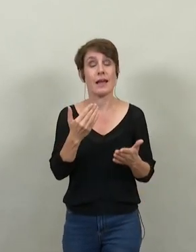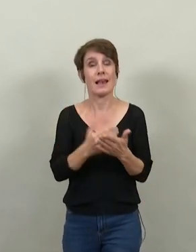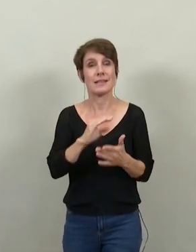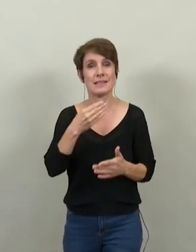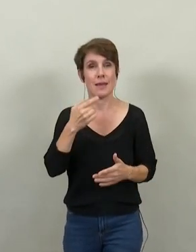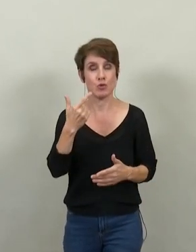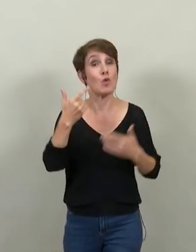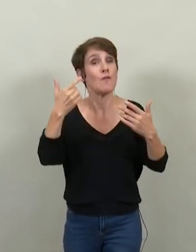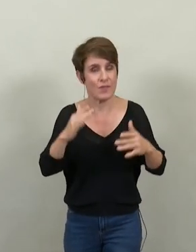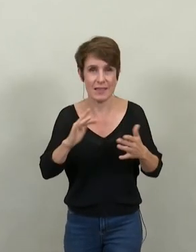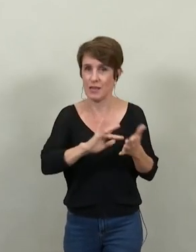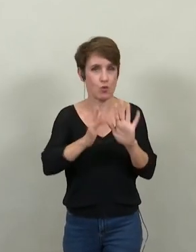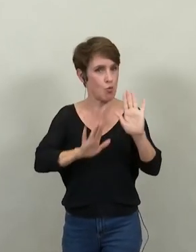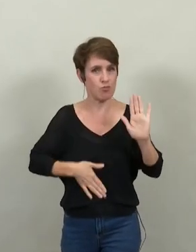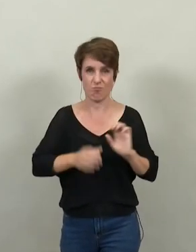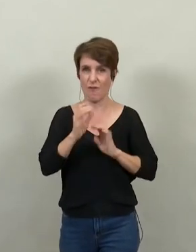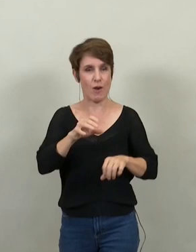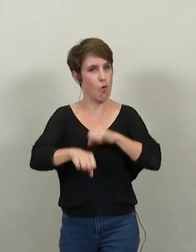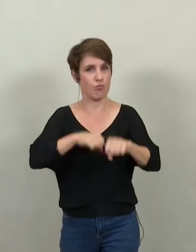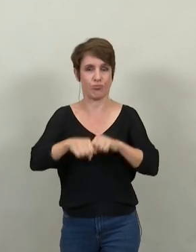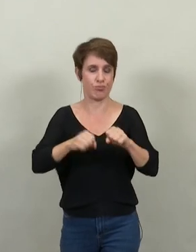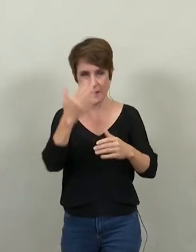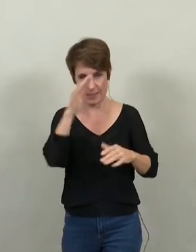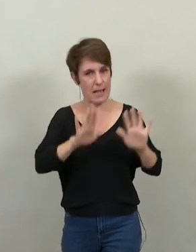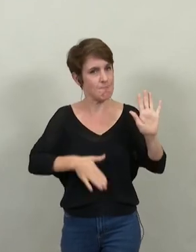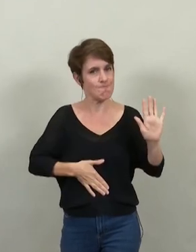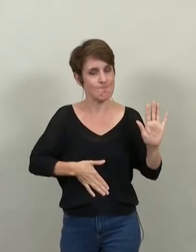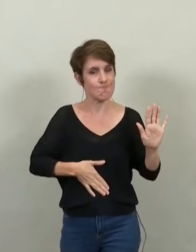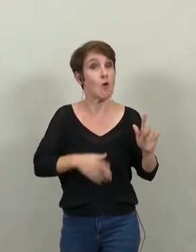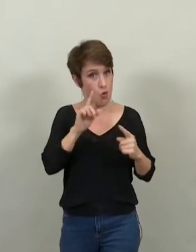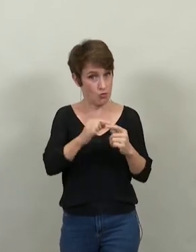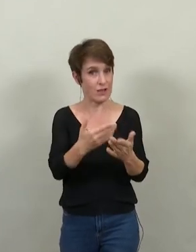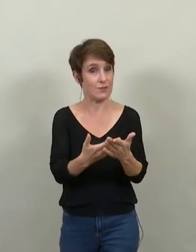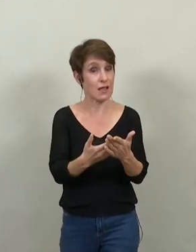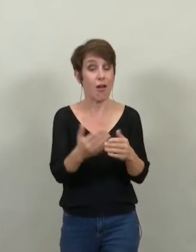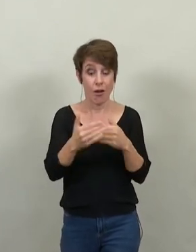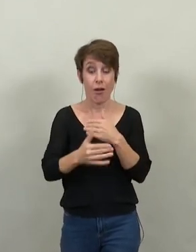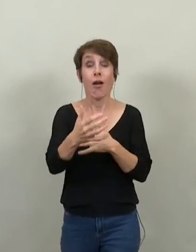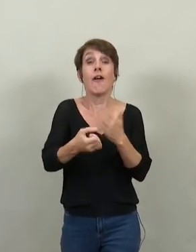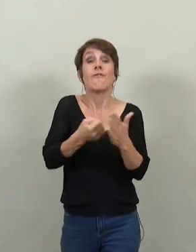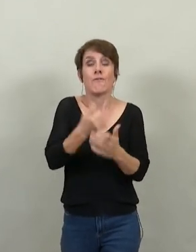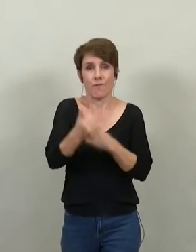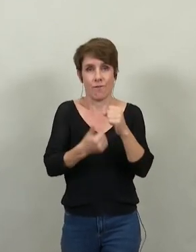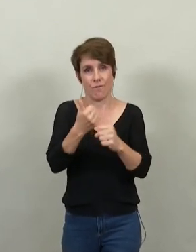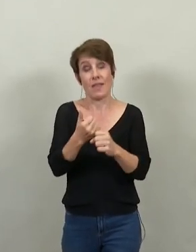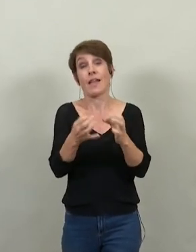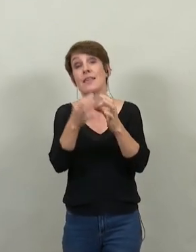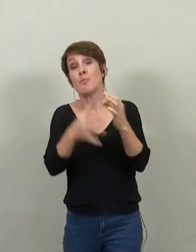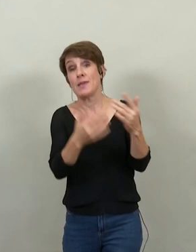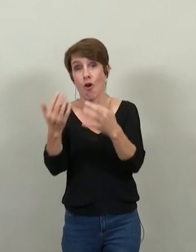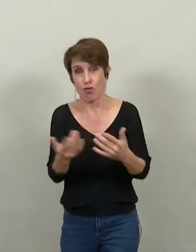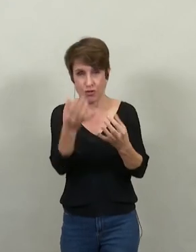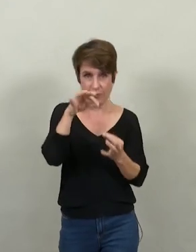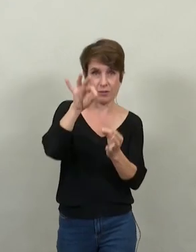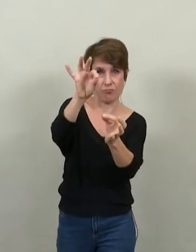CM2 dans tous les cas en fin d'année on vous présentera un bilan chiffré et on et vous pourriez donc savoir comment on a